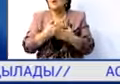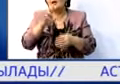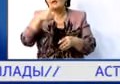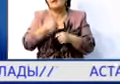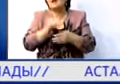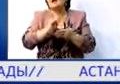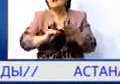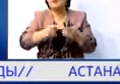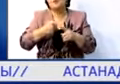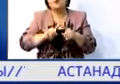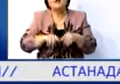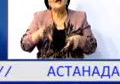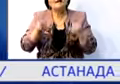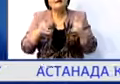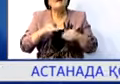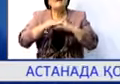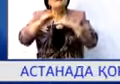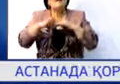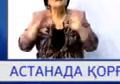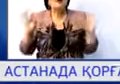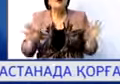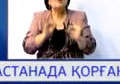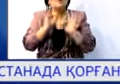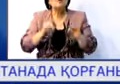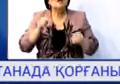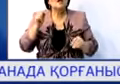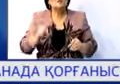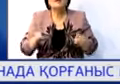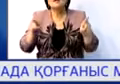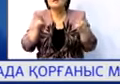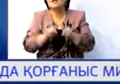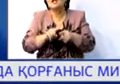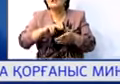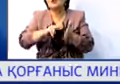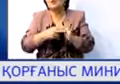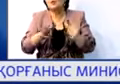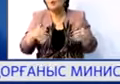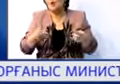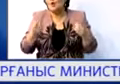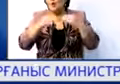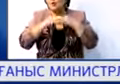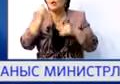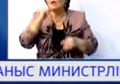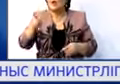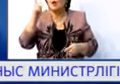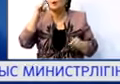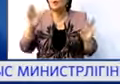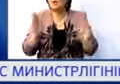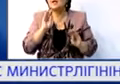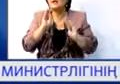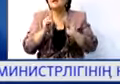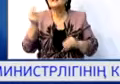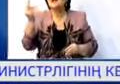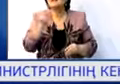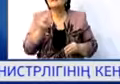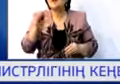Елбасы мақаласында бұл да ескерілген. Дала фольклоры мен музыканың мың жыл атты жобаны ұсынды. Онда Ұлы даланың көне сарындары жинақталып,